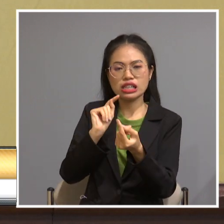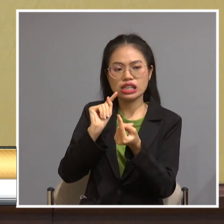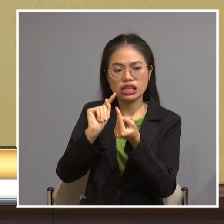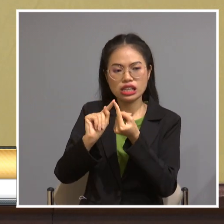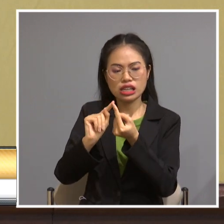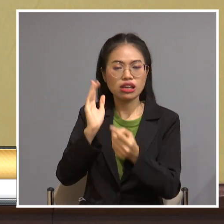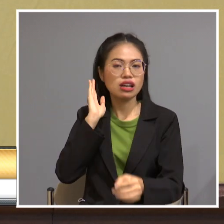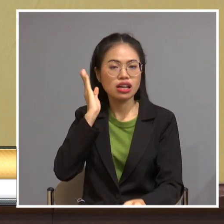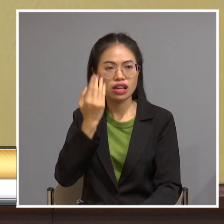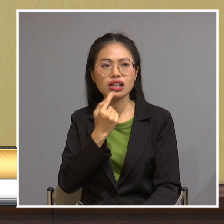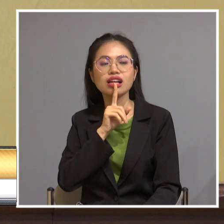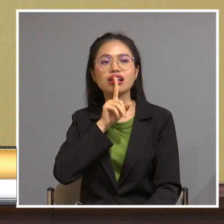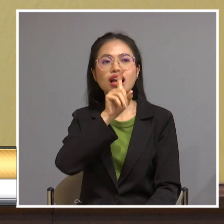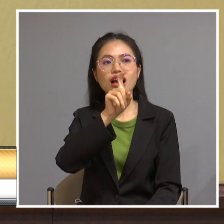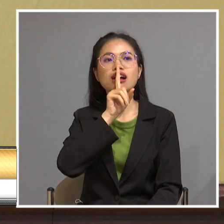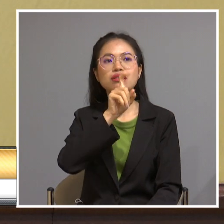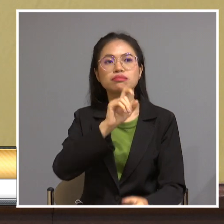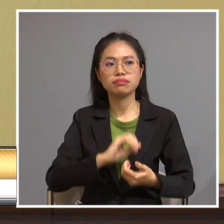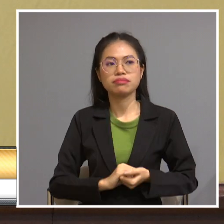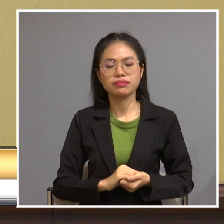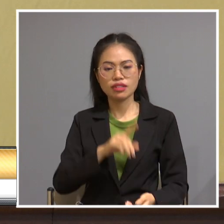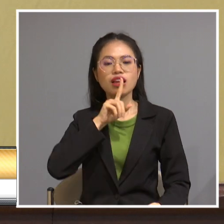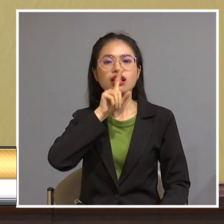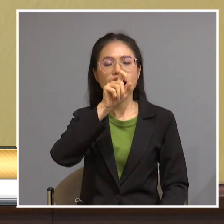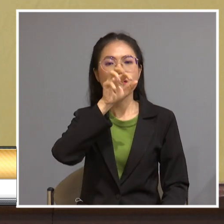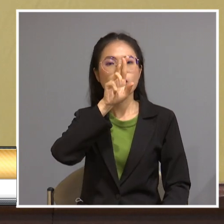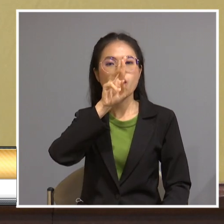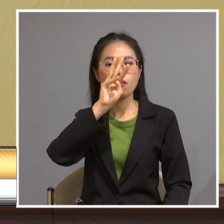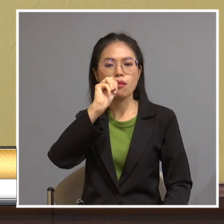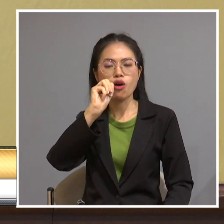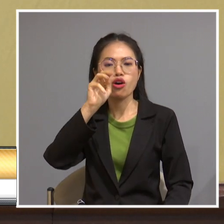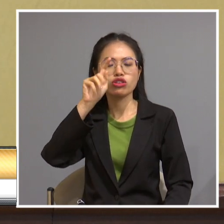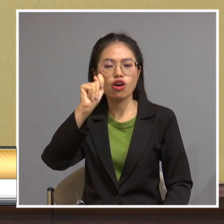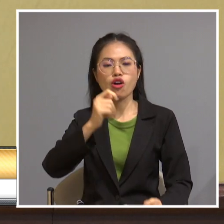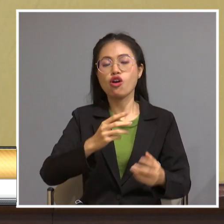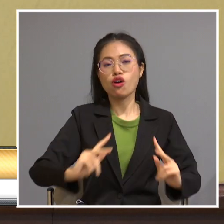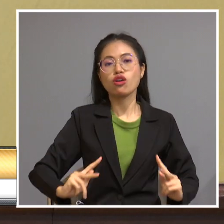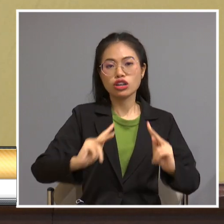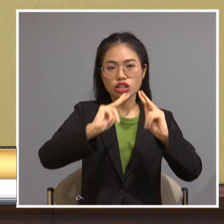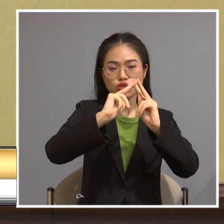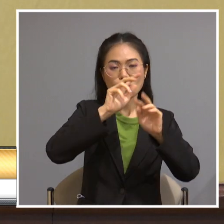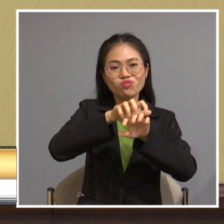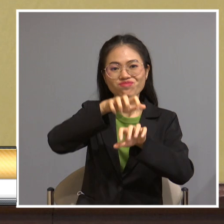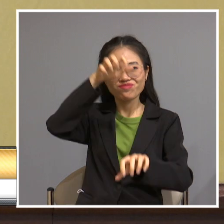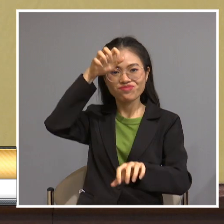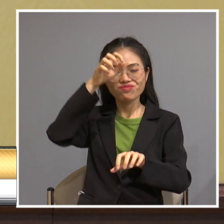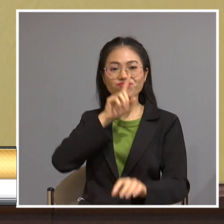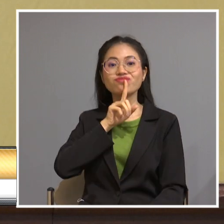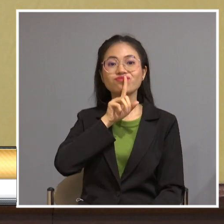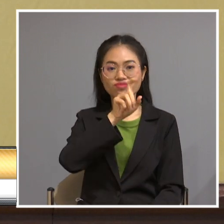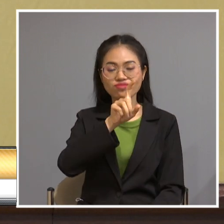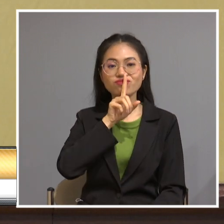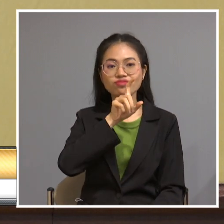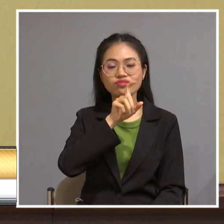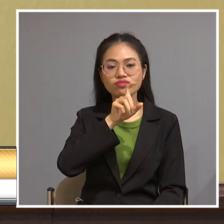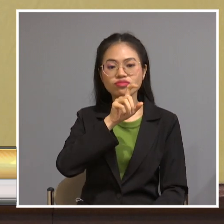เลửậtศักรพททนชัยกุญถามรำตวาการกระสวงมหาไทยในการนี้เพอประโยชนในการตอบกทถามแยกเฉพา